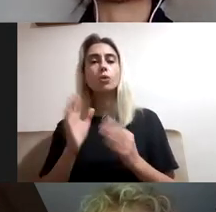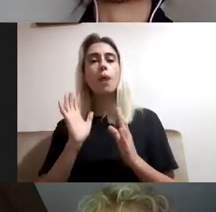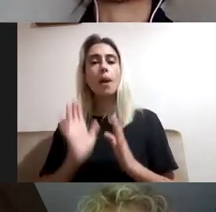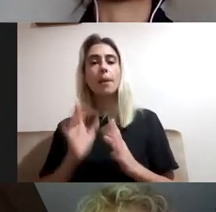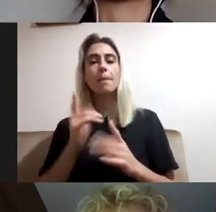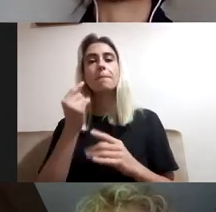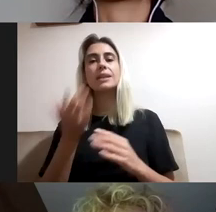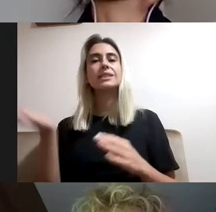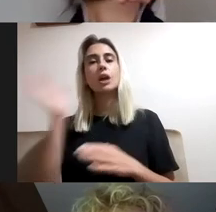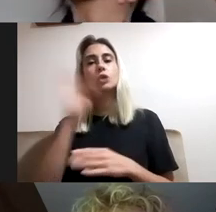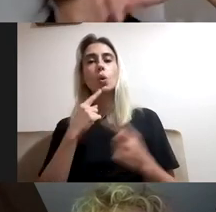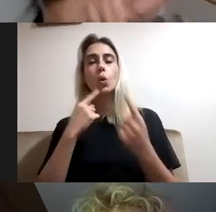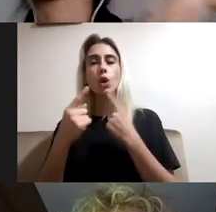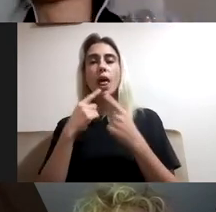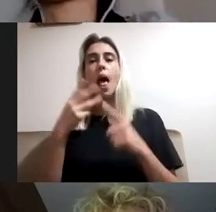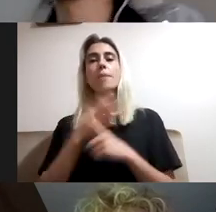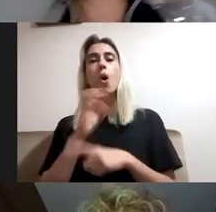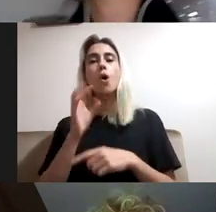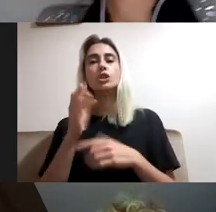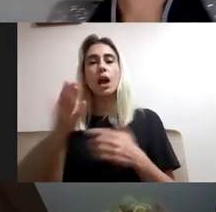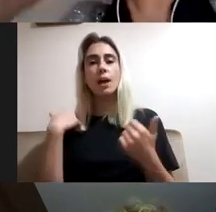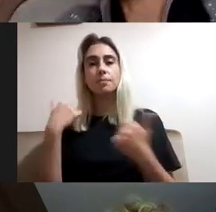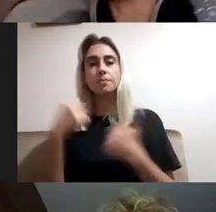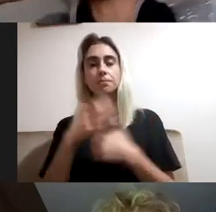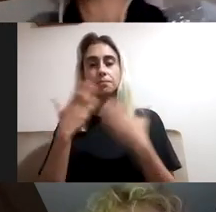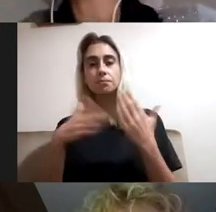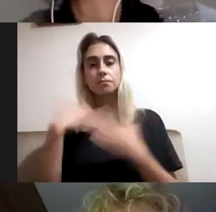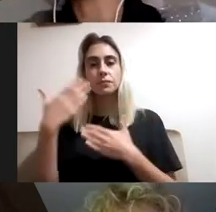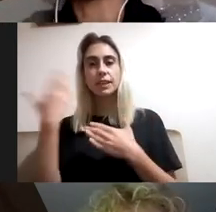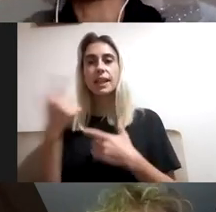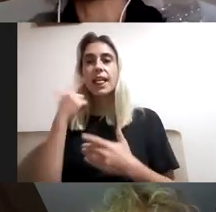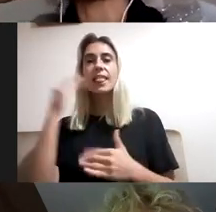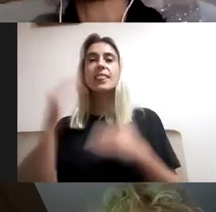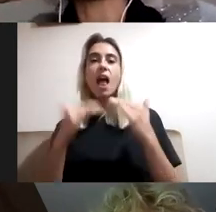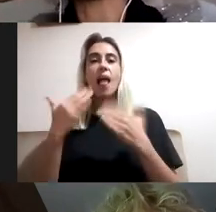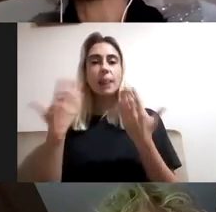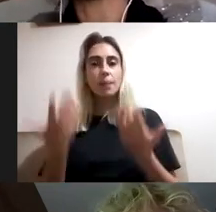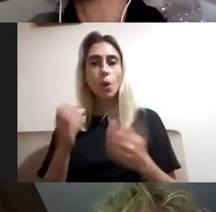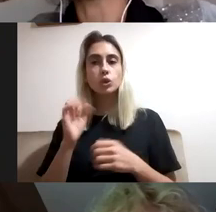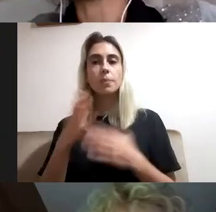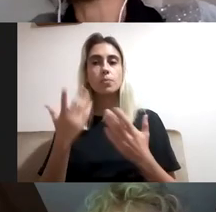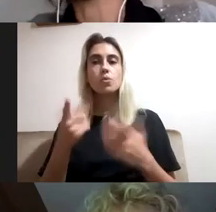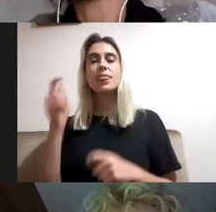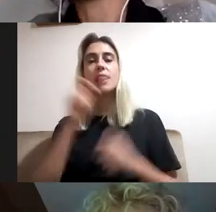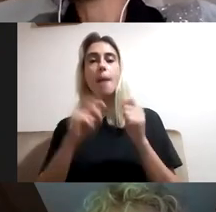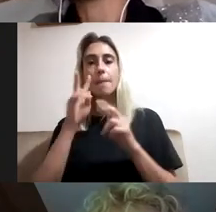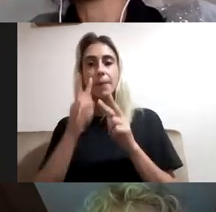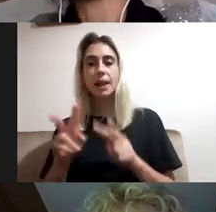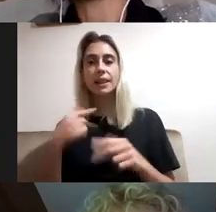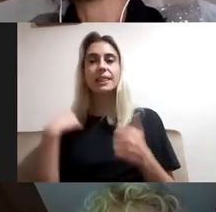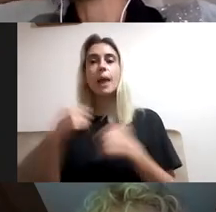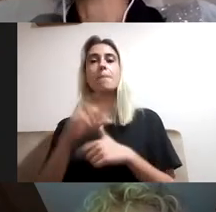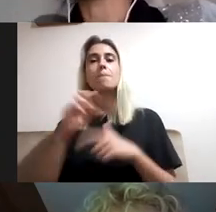sonra konuşuruz bunu Ebru Hoca'yla da. Evet. Değerlendirelim tabii hocam, yani bu yapıya bir bakıp tekrar bir